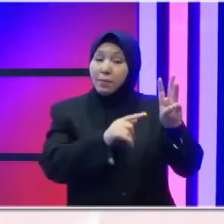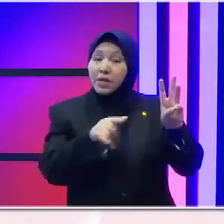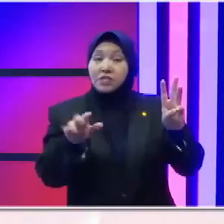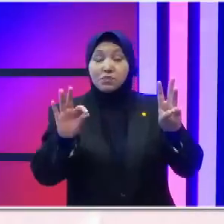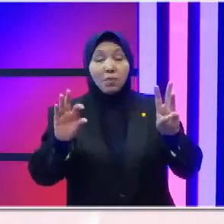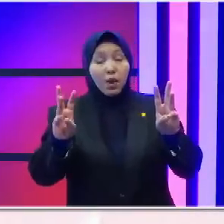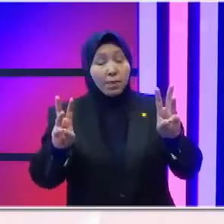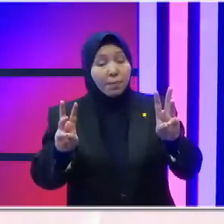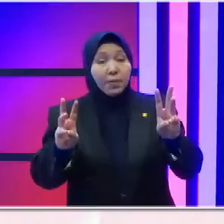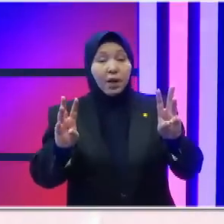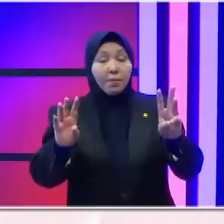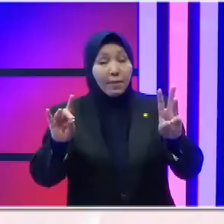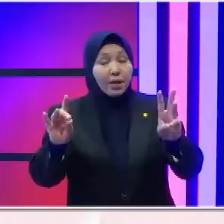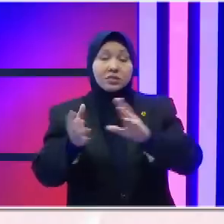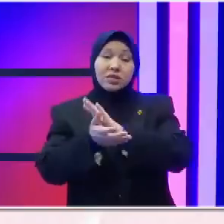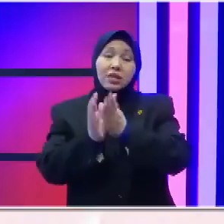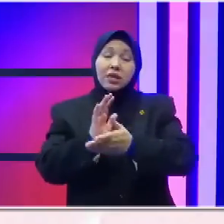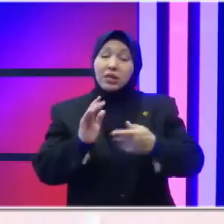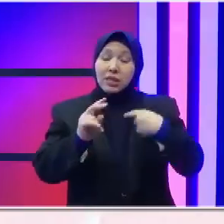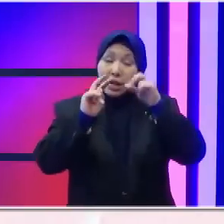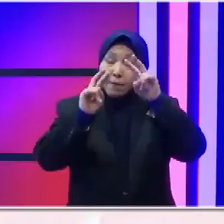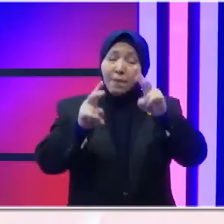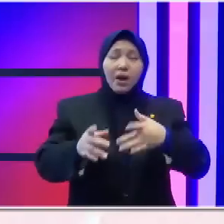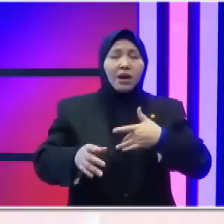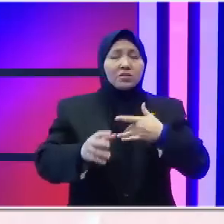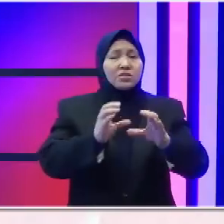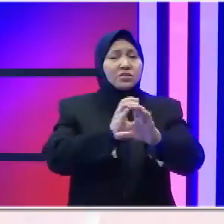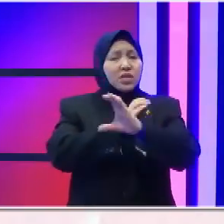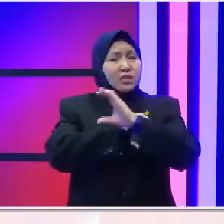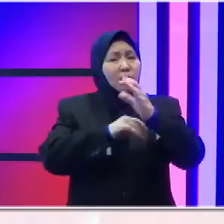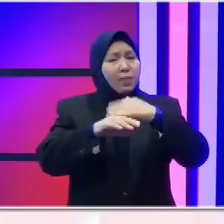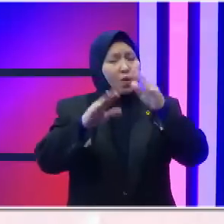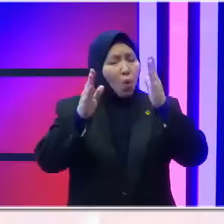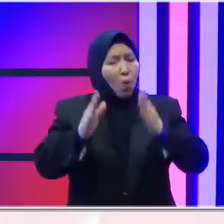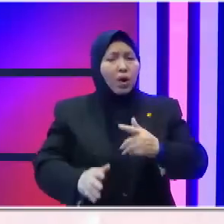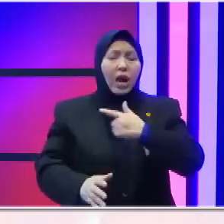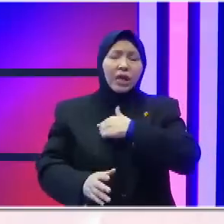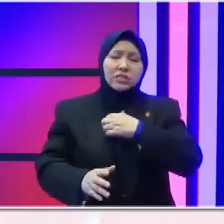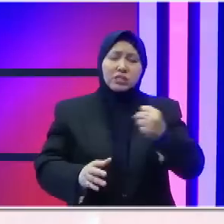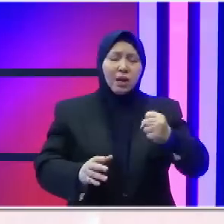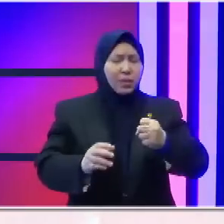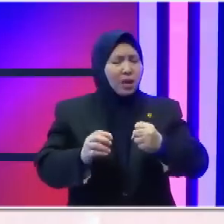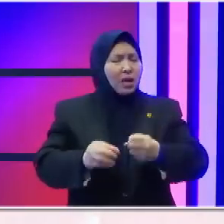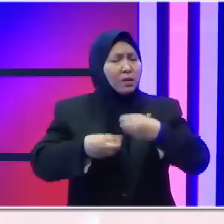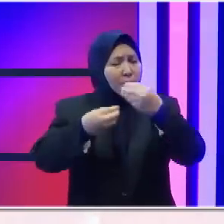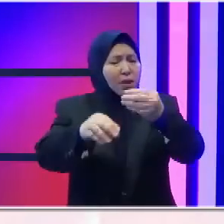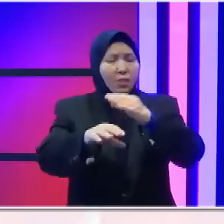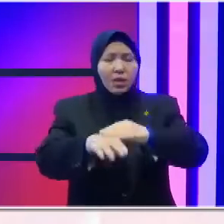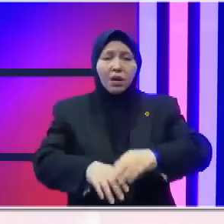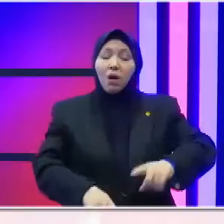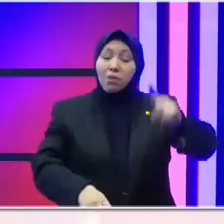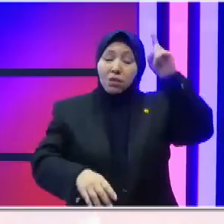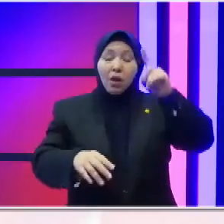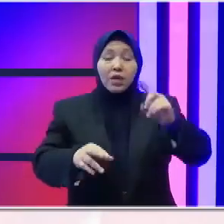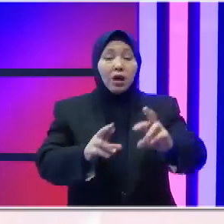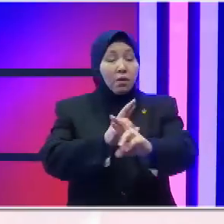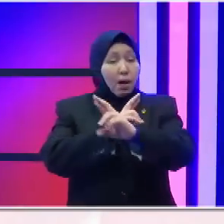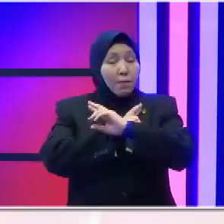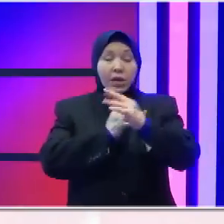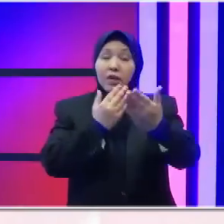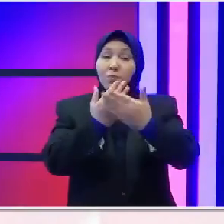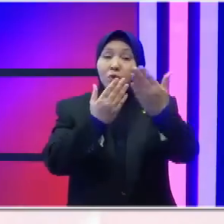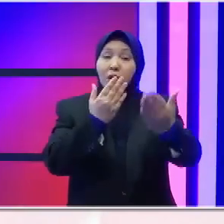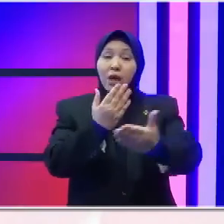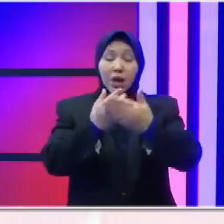hujung surah Maryam ini, kita akan melihat rasa cinta kepada orang mukmin yang ditanamkan oleh Allah Ar-Rahman,